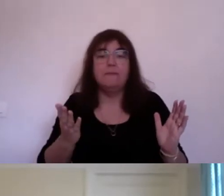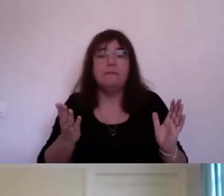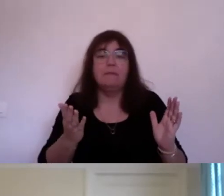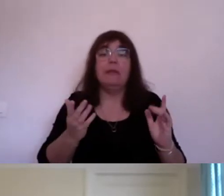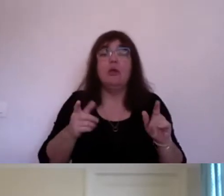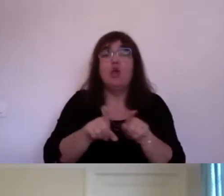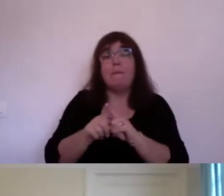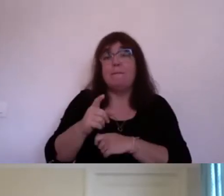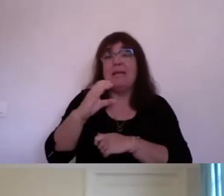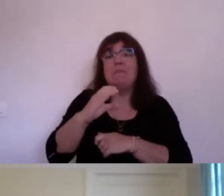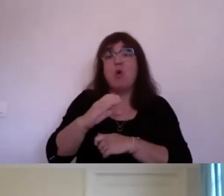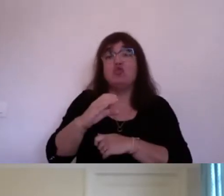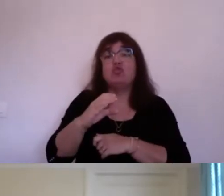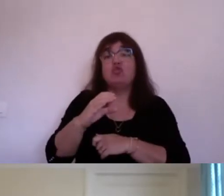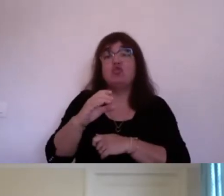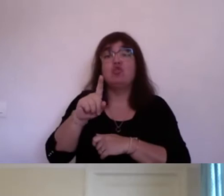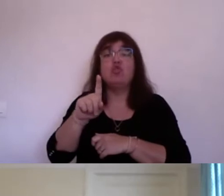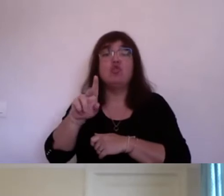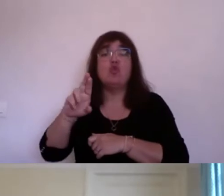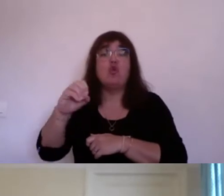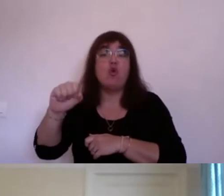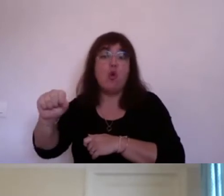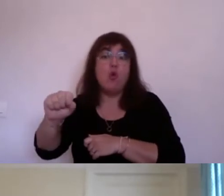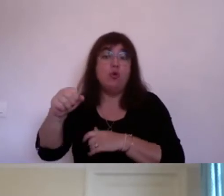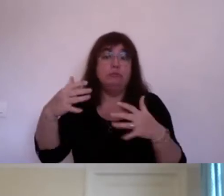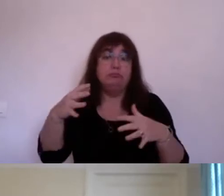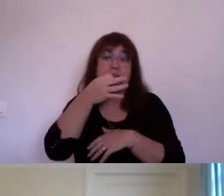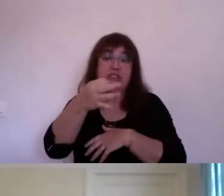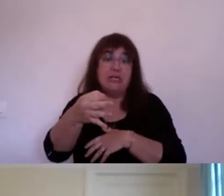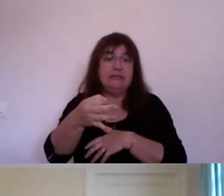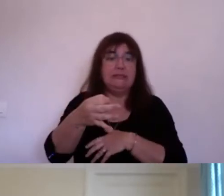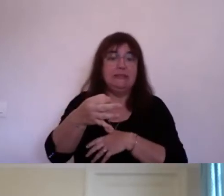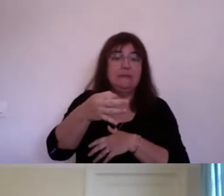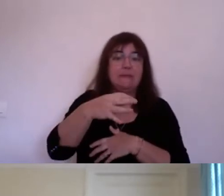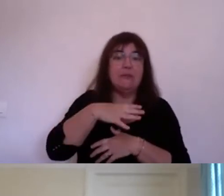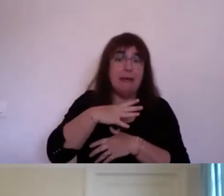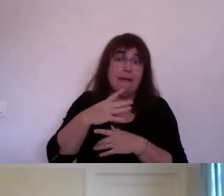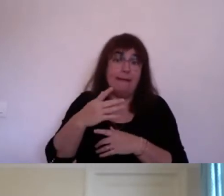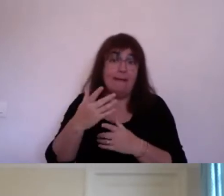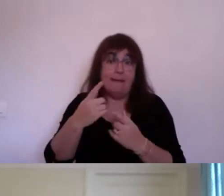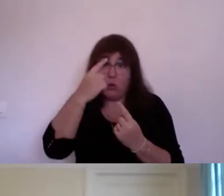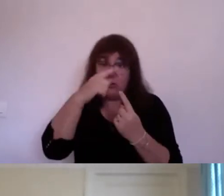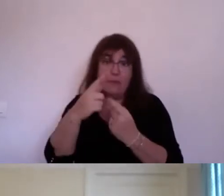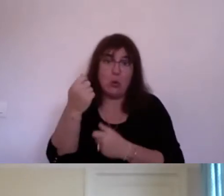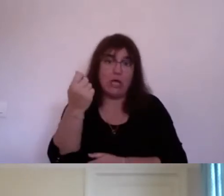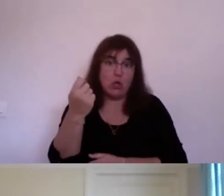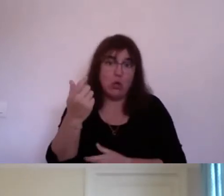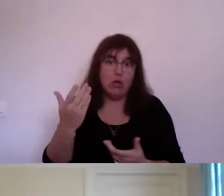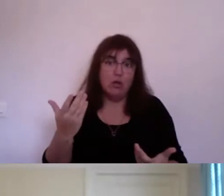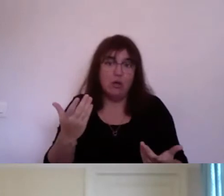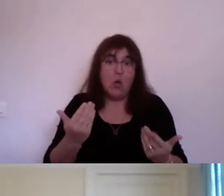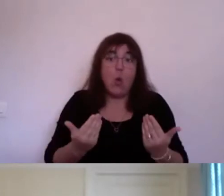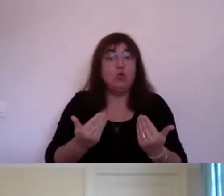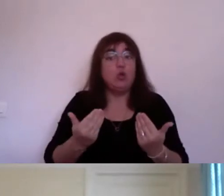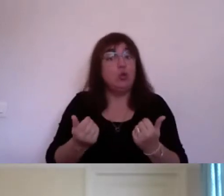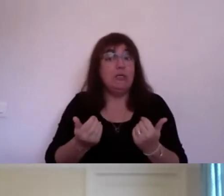Gros, effectivement, après, il y a une interconnexion avec l'aspect financier des offres. Jusqu'à maintenant, tout a été fait